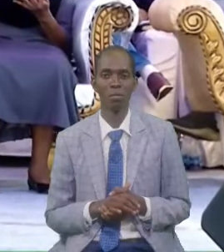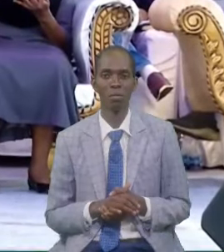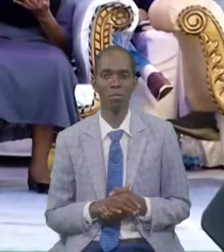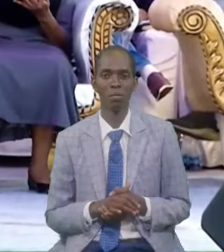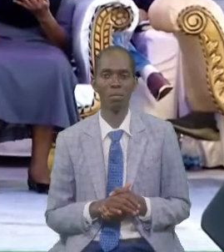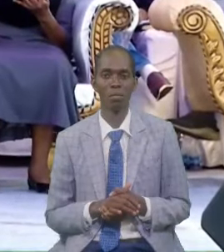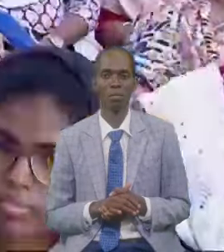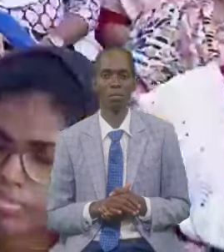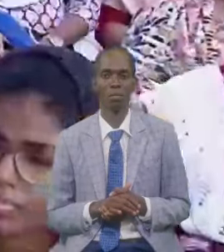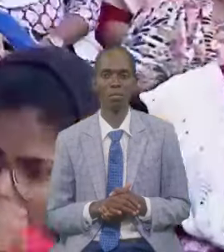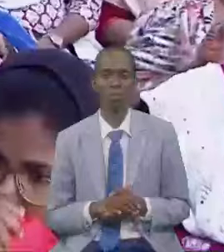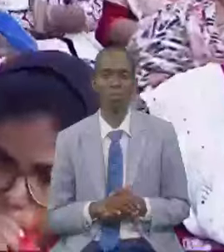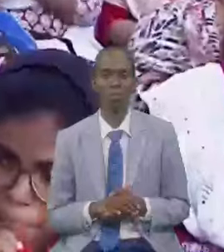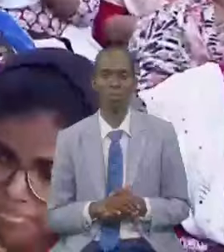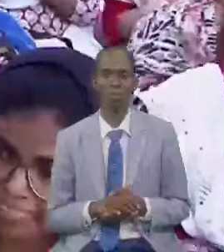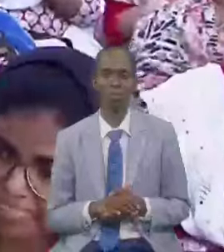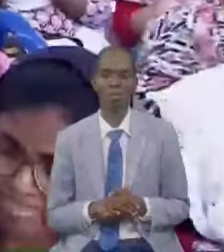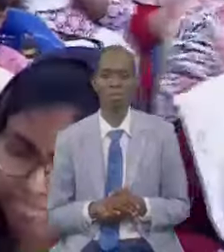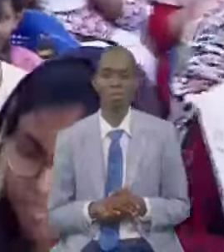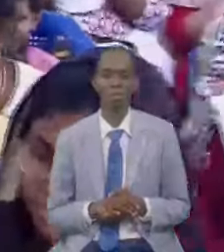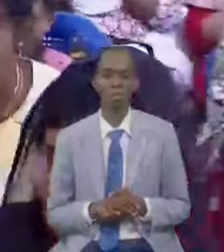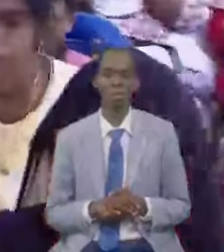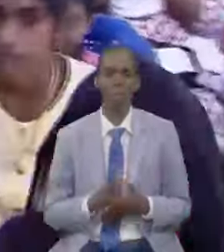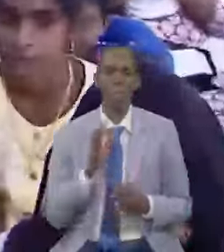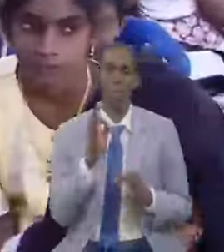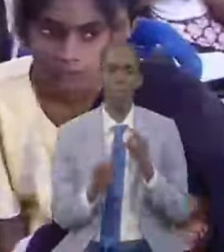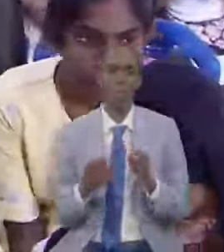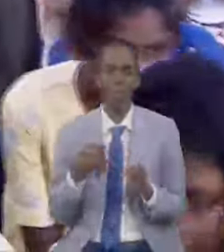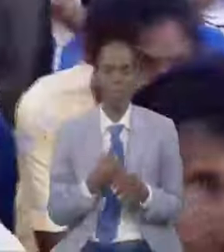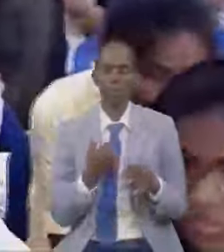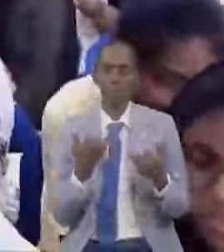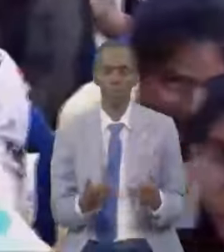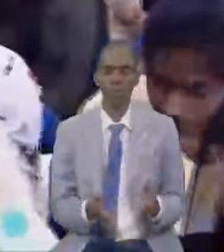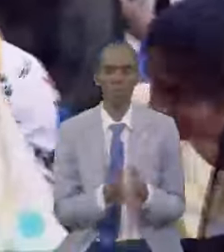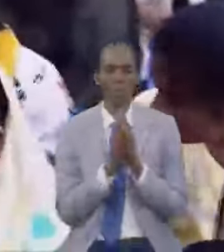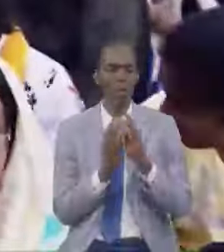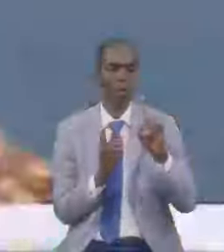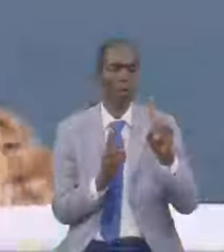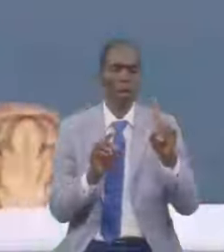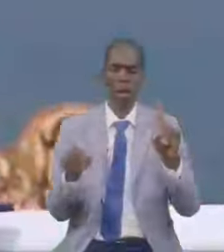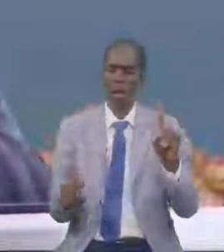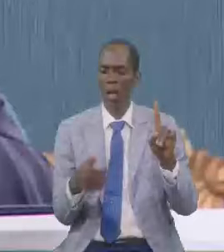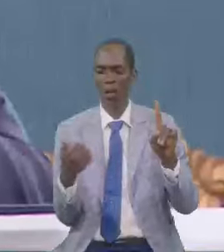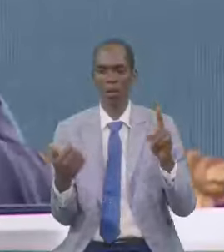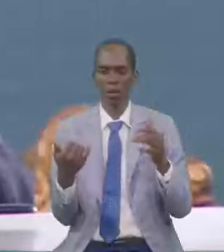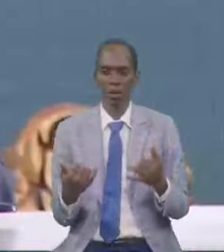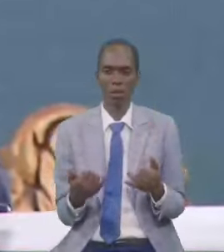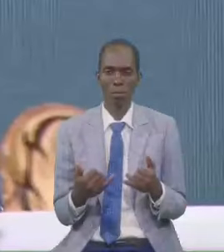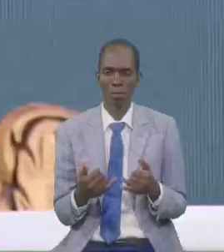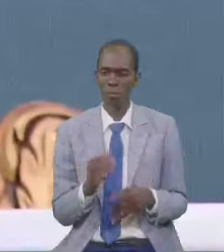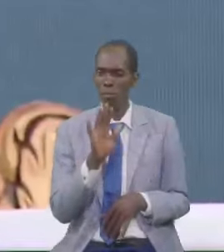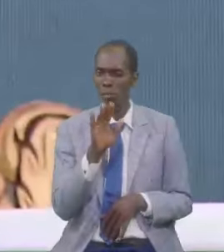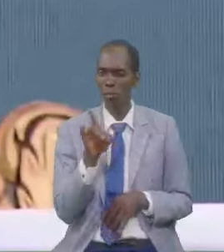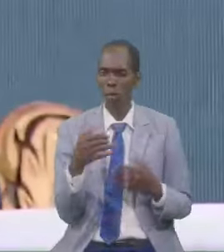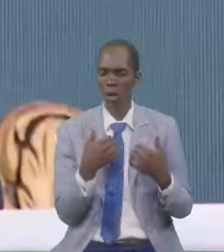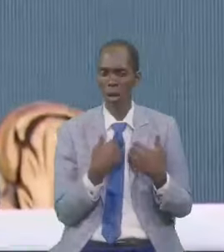చప్పట్లు కొట్టి దేవునికి మహిమ చెల్లిద్దాం. If we begin to ask one another, ఒకరిని ఒకరు మనం ప్రశ్నించుకుంటే, Do you have any thorn? నీకేమైనా